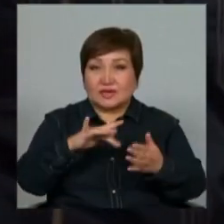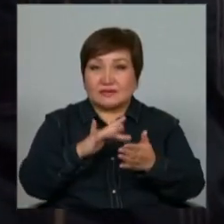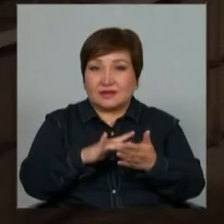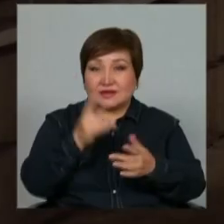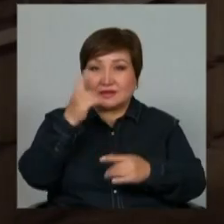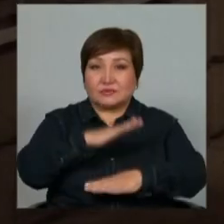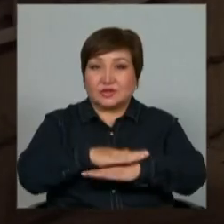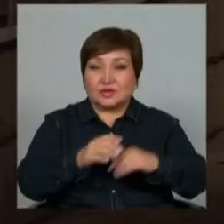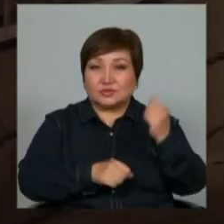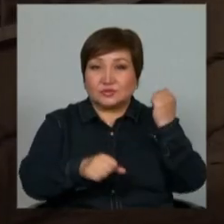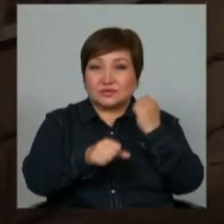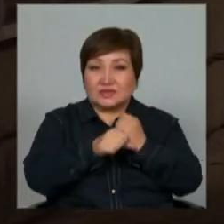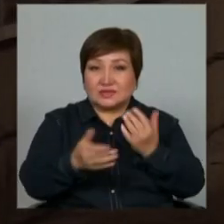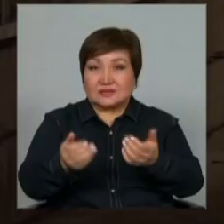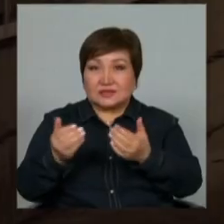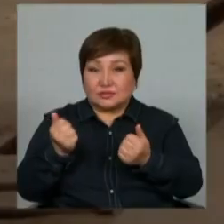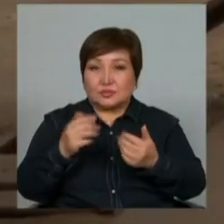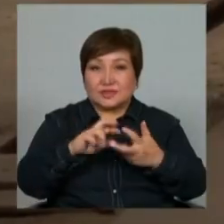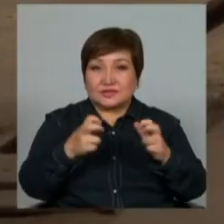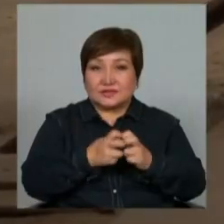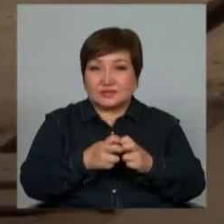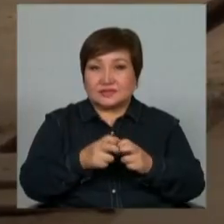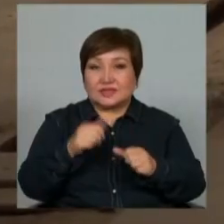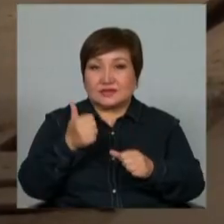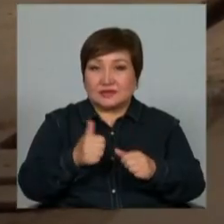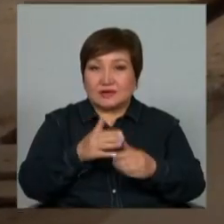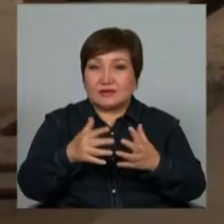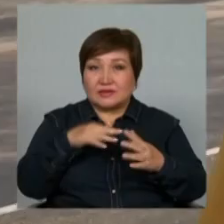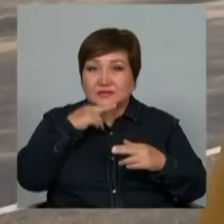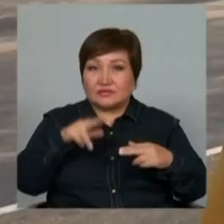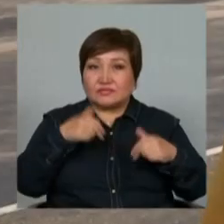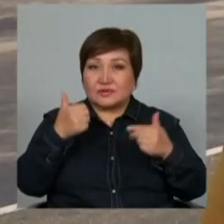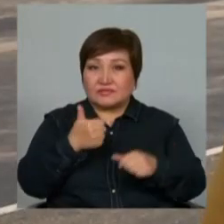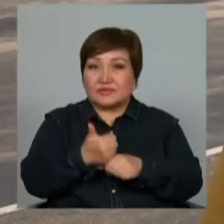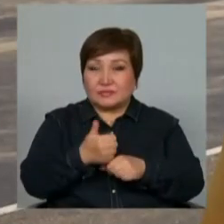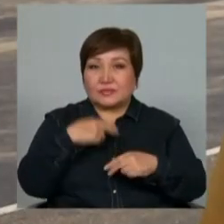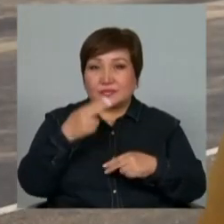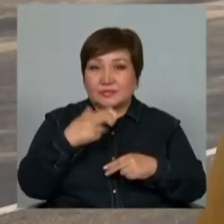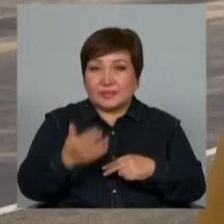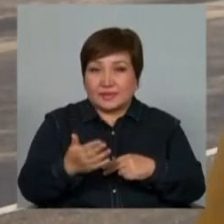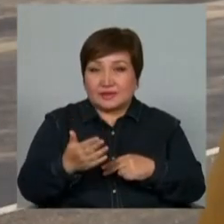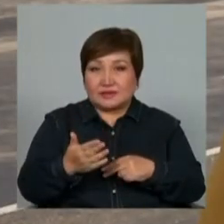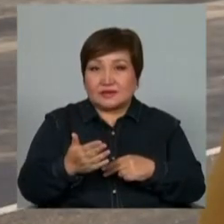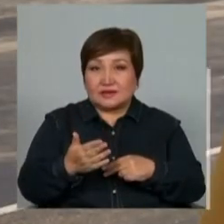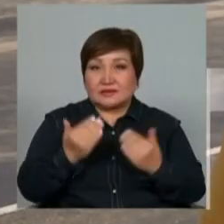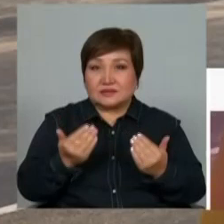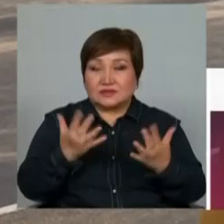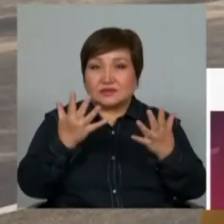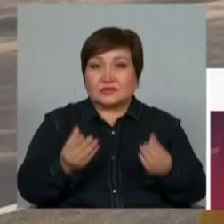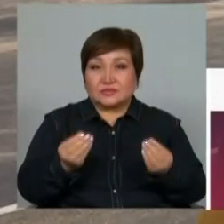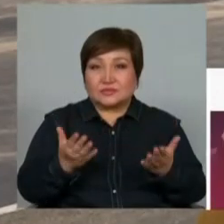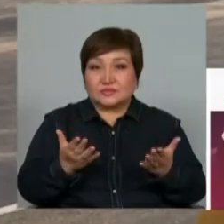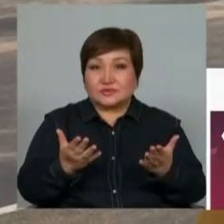тарту мәселесіне басымдық беріп, шаруаның тиісті мерзімде аяқталуын тапсырды. На сегодняшний день по станции Сарыарқа. Бүгінгі